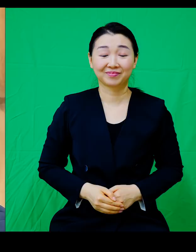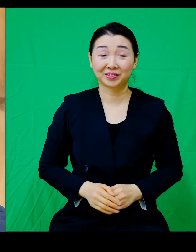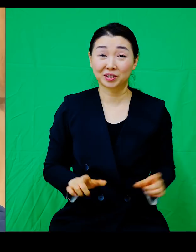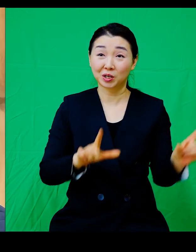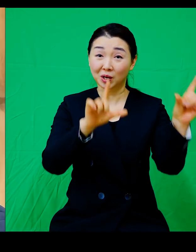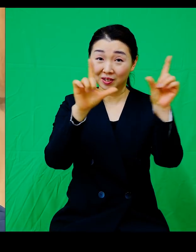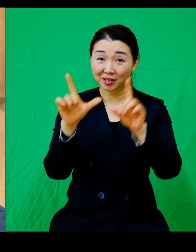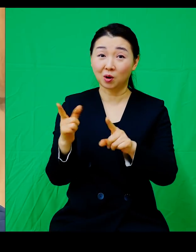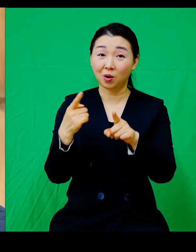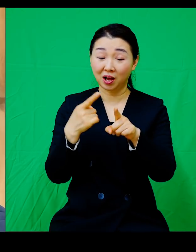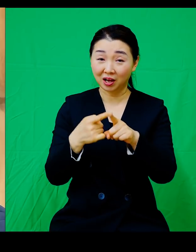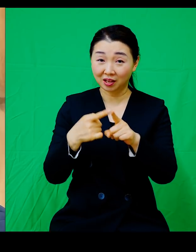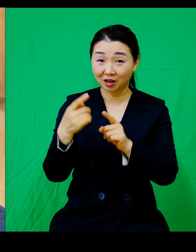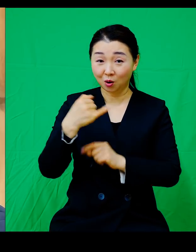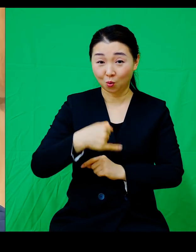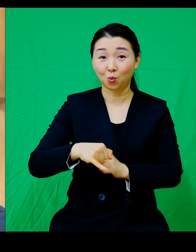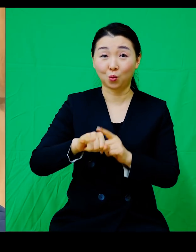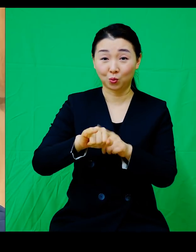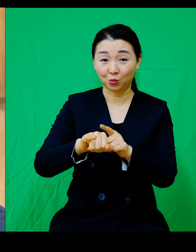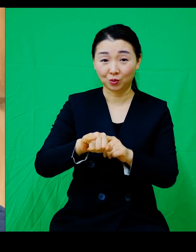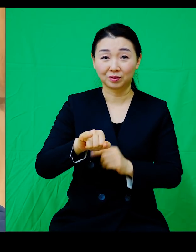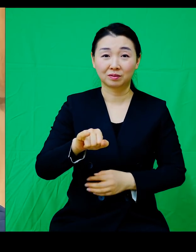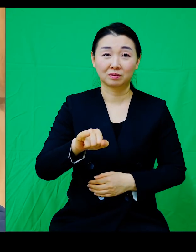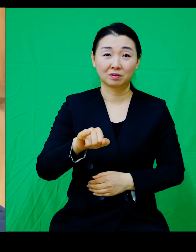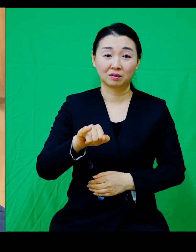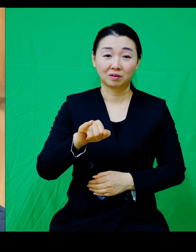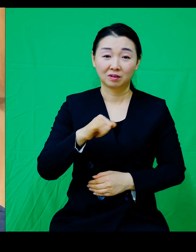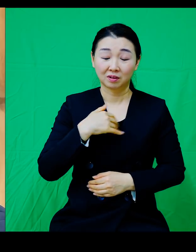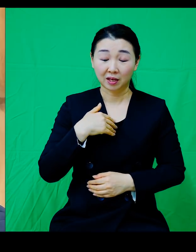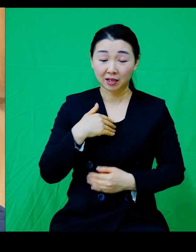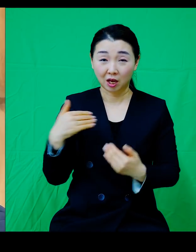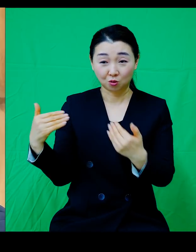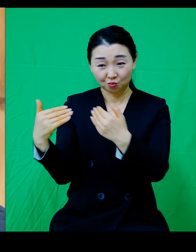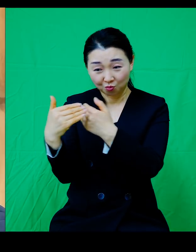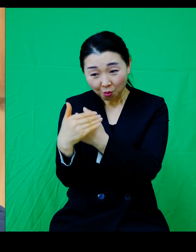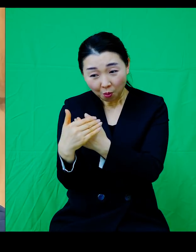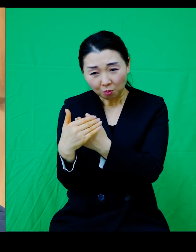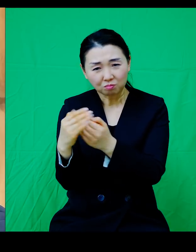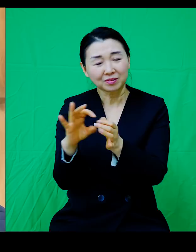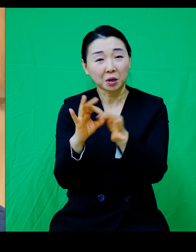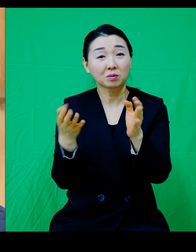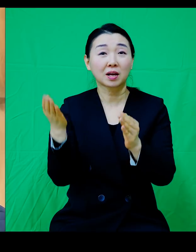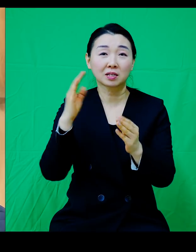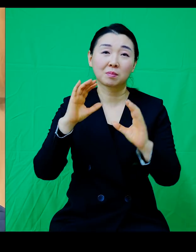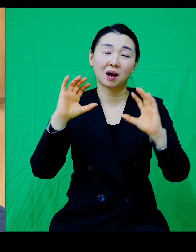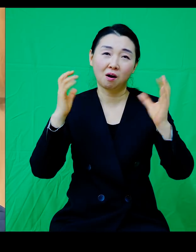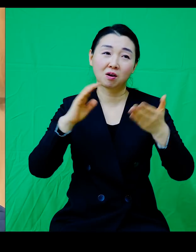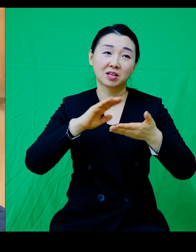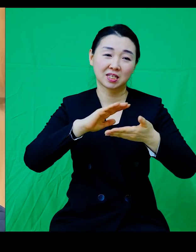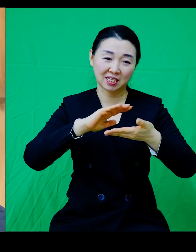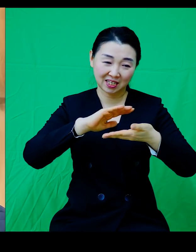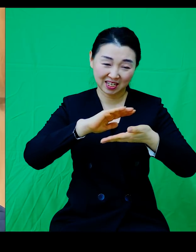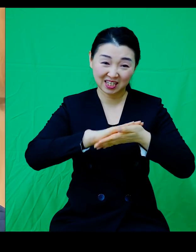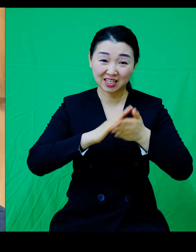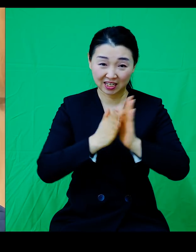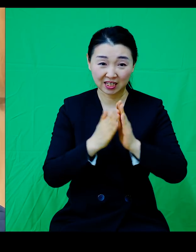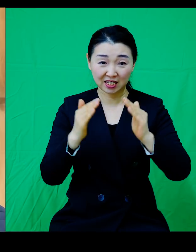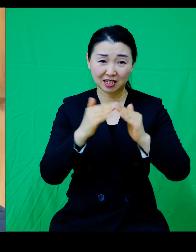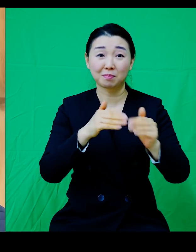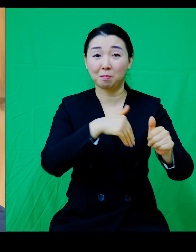이제 그런 생활을 살다가 온유가 이제 제가 계속 품고 있었으면 상관이 없었을 텐데 어린이집에